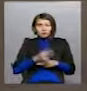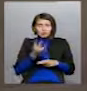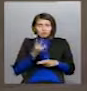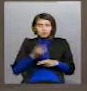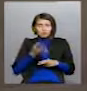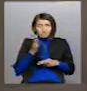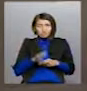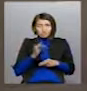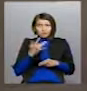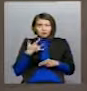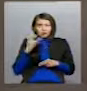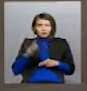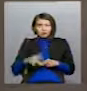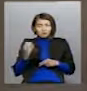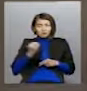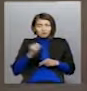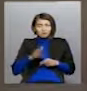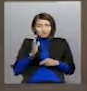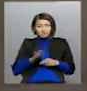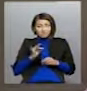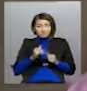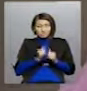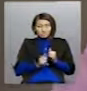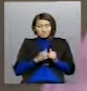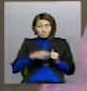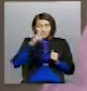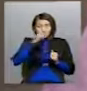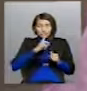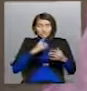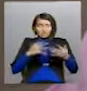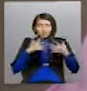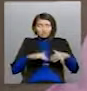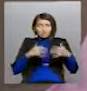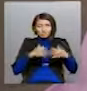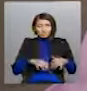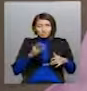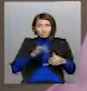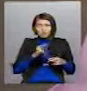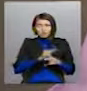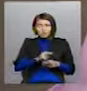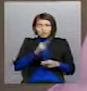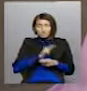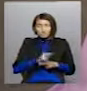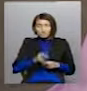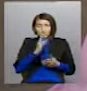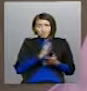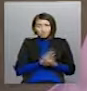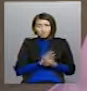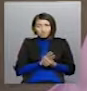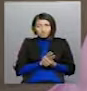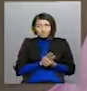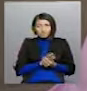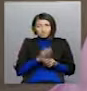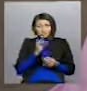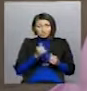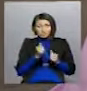қаттанытады, одан кейін оларды есепке, білімге үйретеді. Қазақта Машекеңнің айтқаны бар,